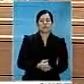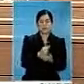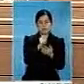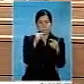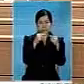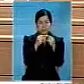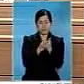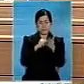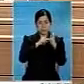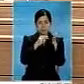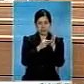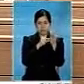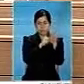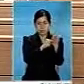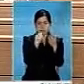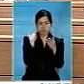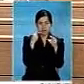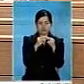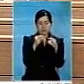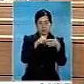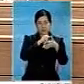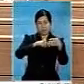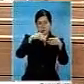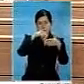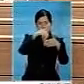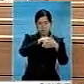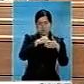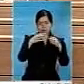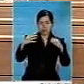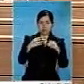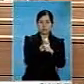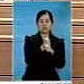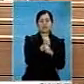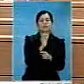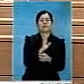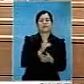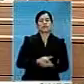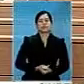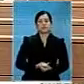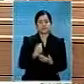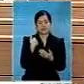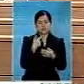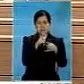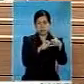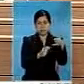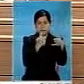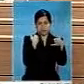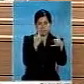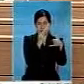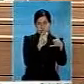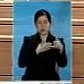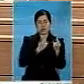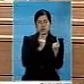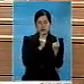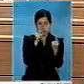ครับกฎหมายประกอบรัฐธรรมนูญเมื่อปี40จะใช้วิธีใ วันแมนวันโหวต1คนกาได้เบอร์เ